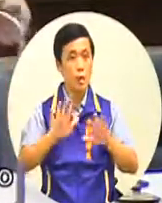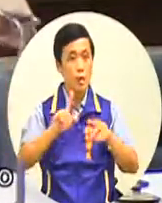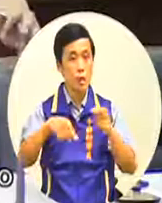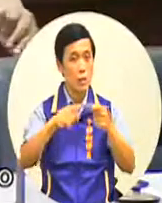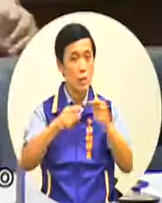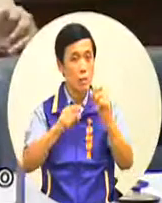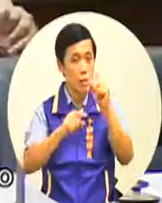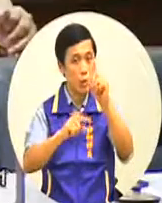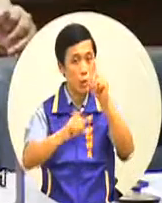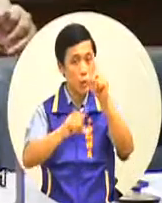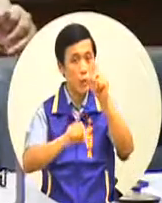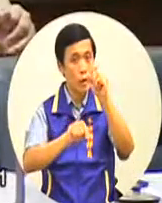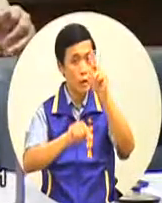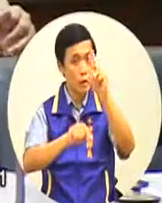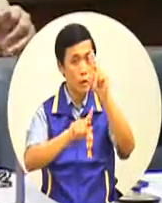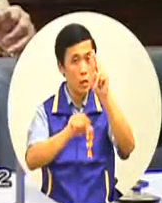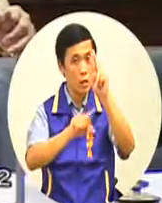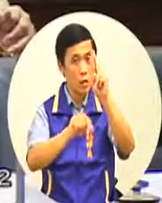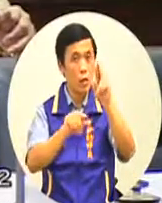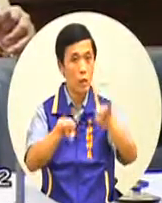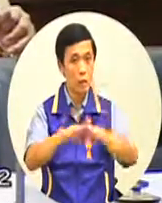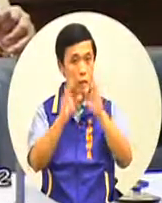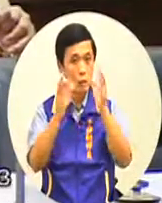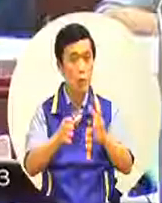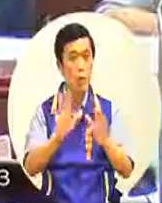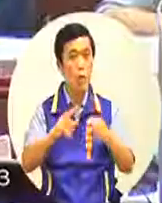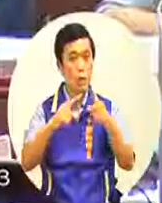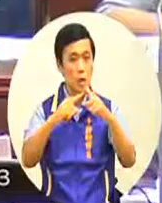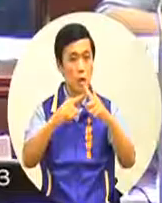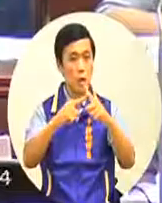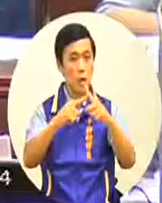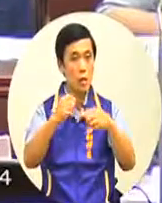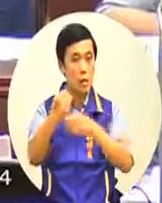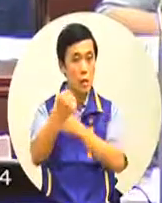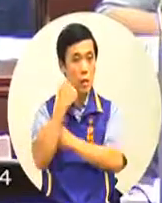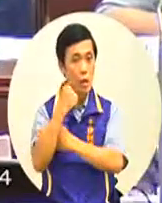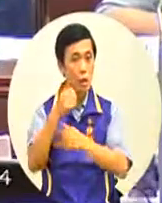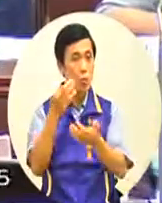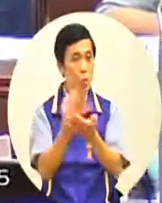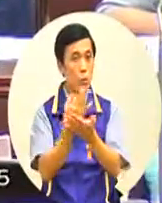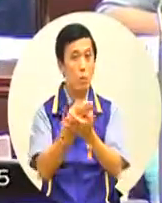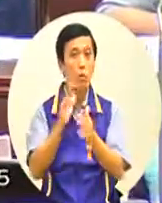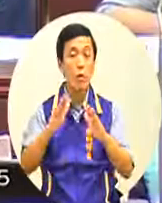上有没有问题？ 目前是不够的，所以我们要赶快训练人。 我们市府呢？